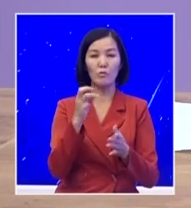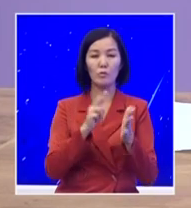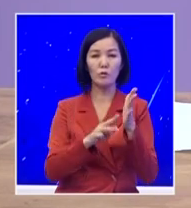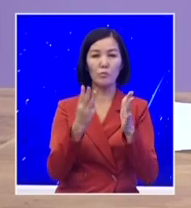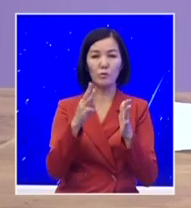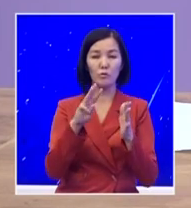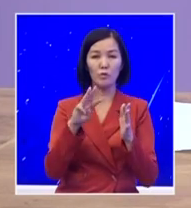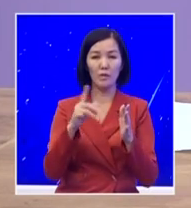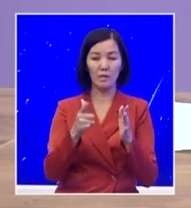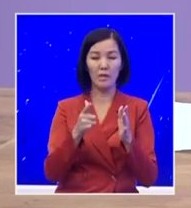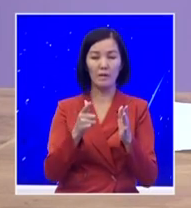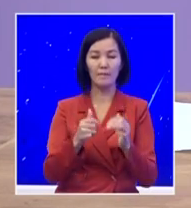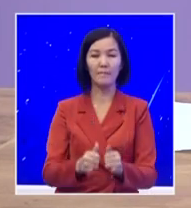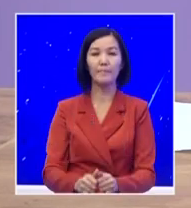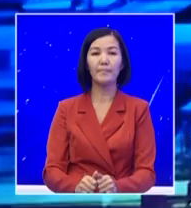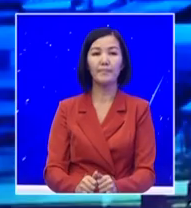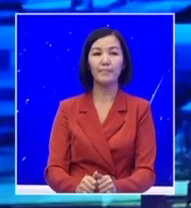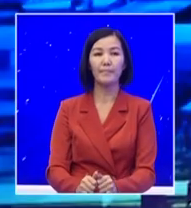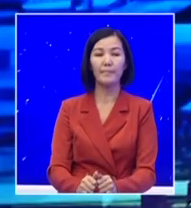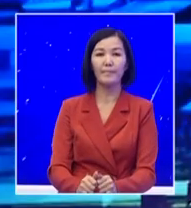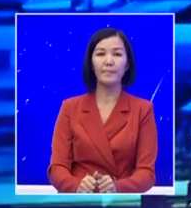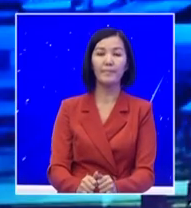4373 құрады.